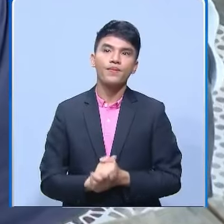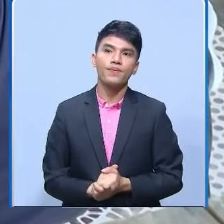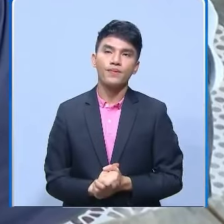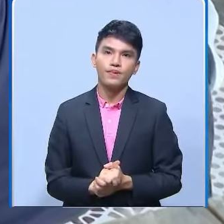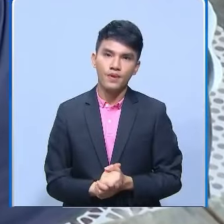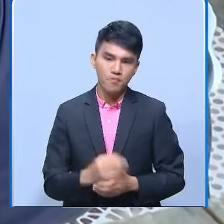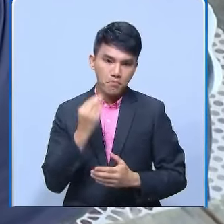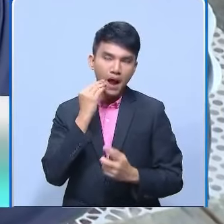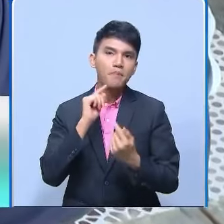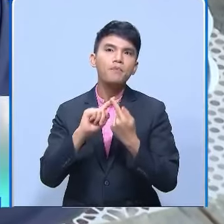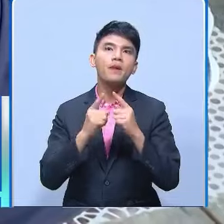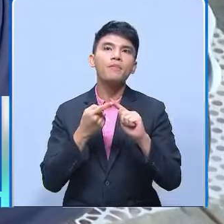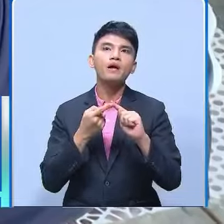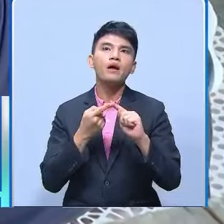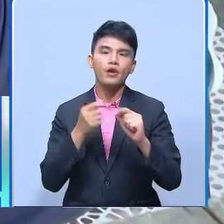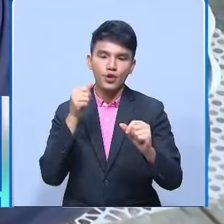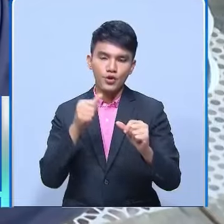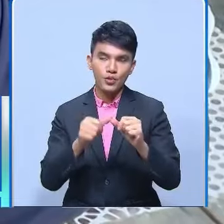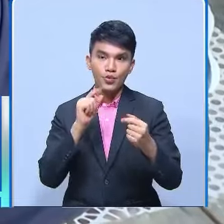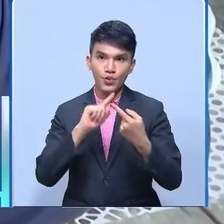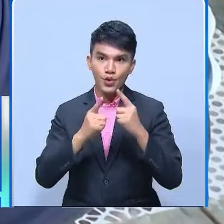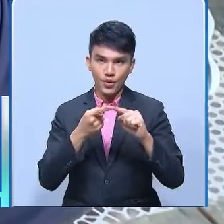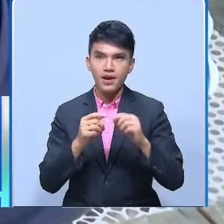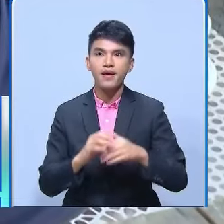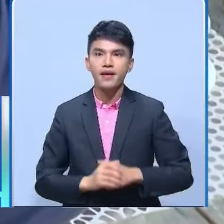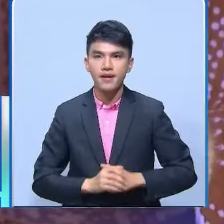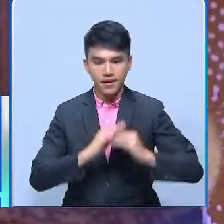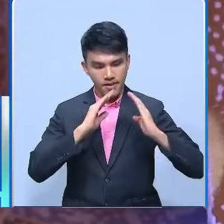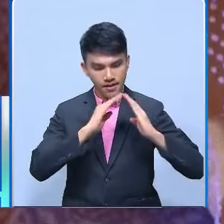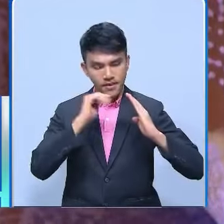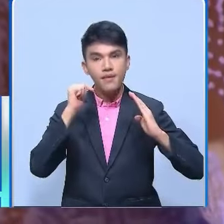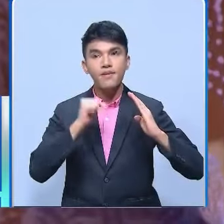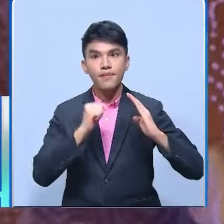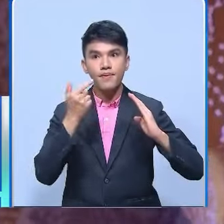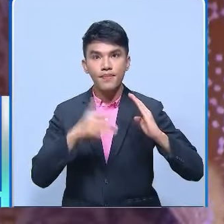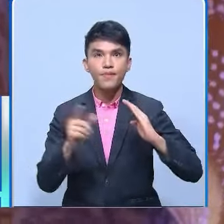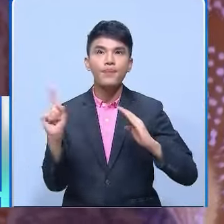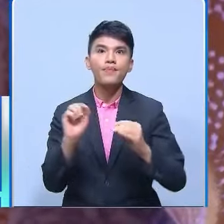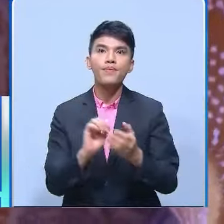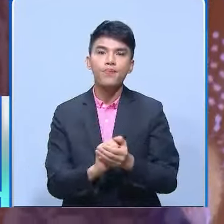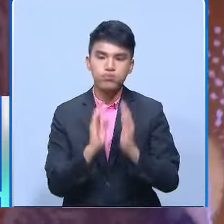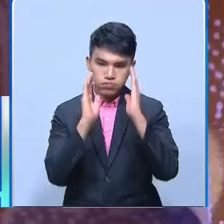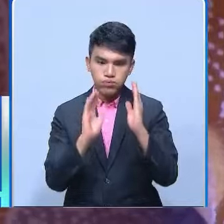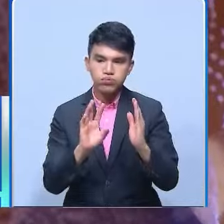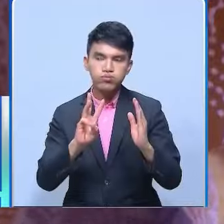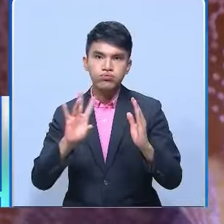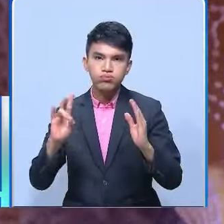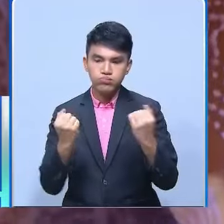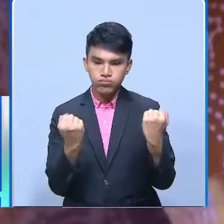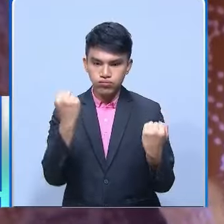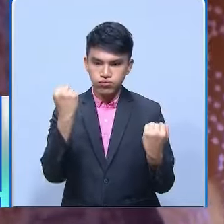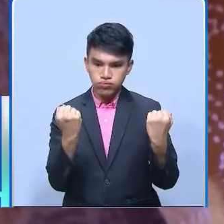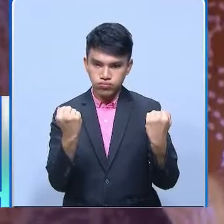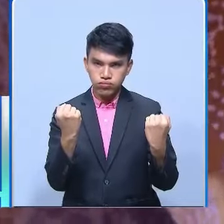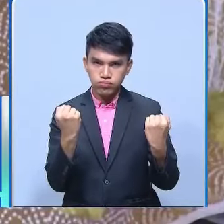อุ้มบ้านเพื่อนเหมือนไปอยู่กับเพื่อนที่บ้านแล้วก็มีขนำเป็นของตัวเองเนี่ยแล้วชายชากรไปกัน 6-7คนขับรถไปกัน 3